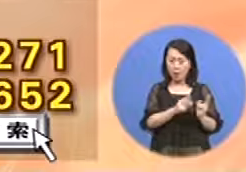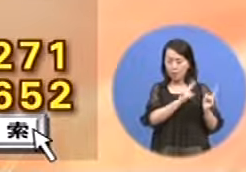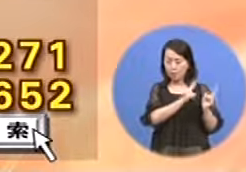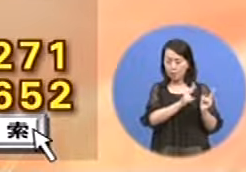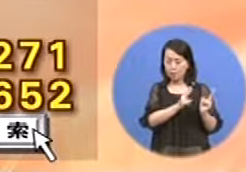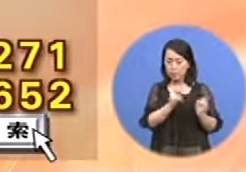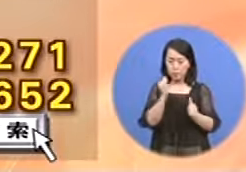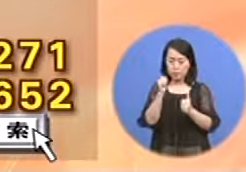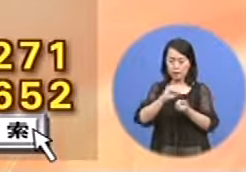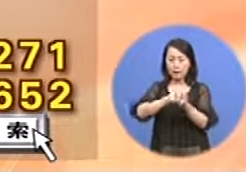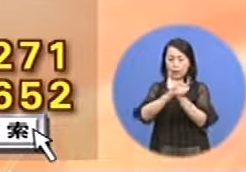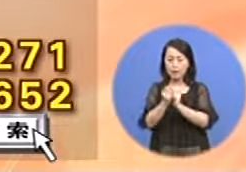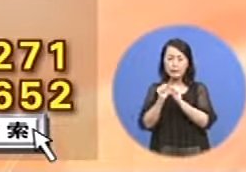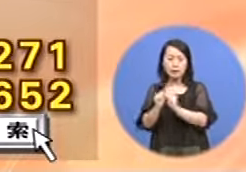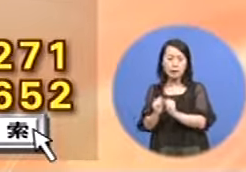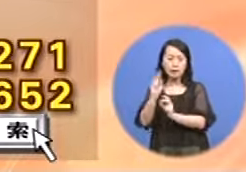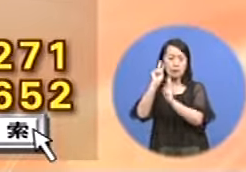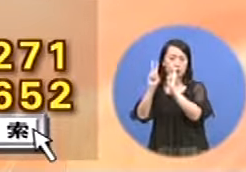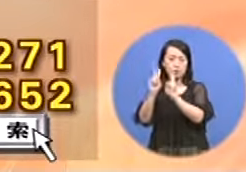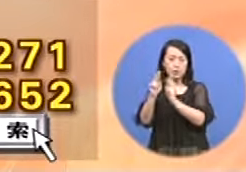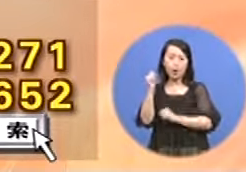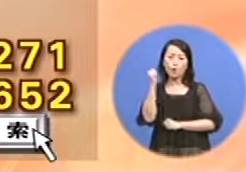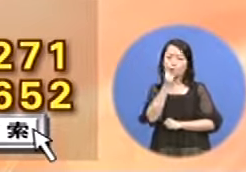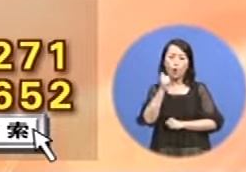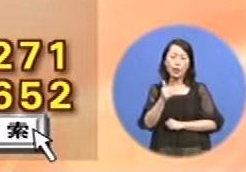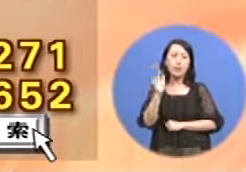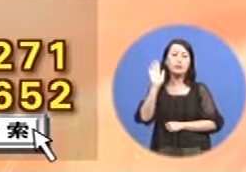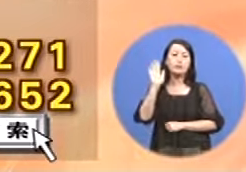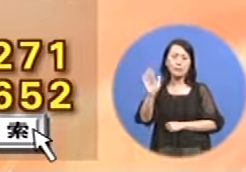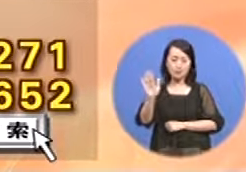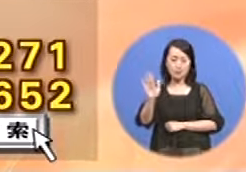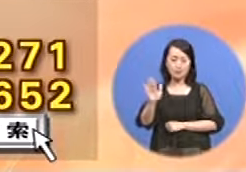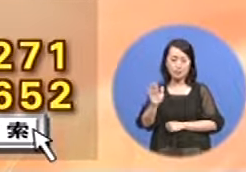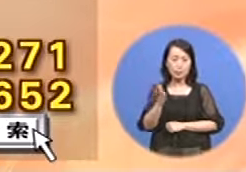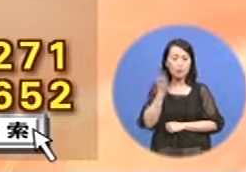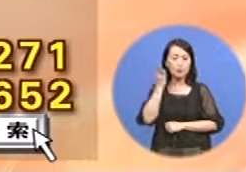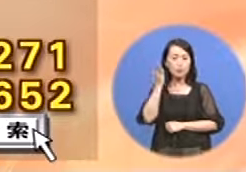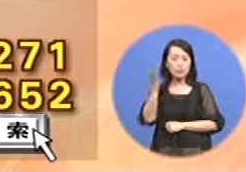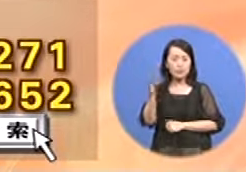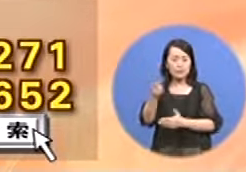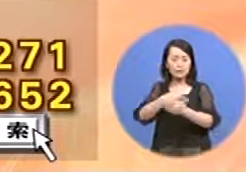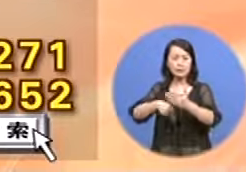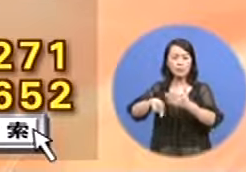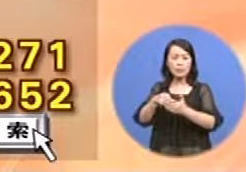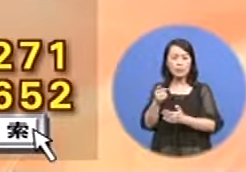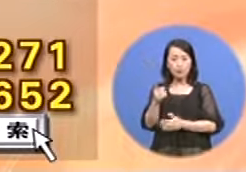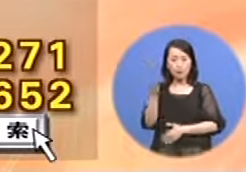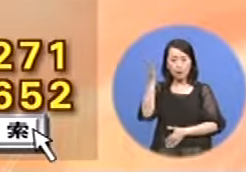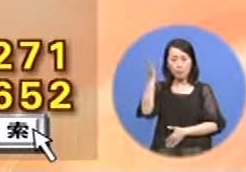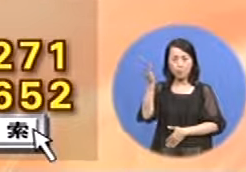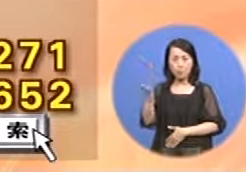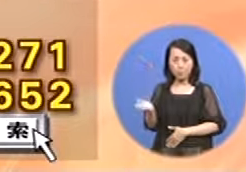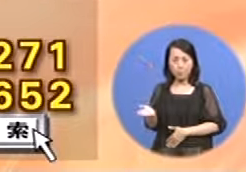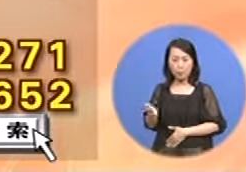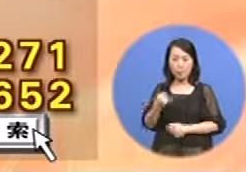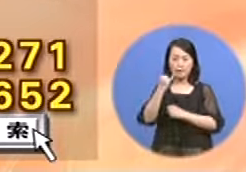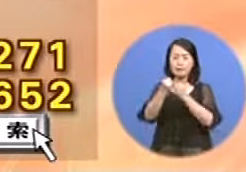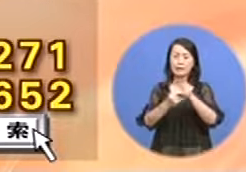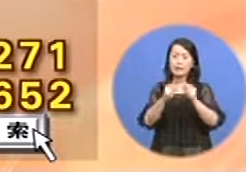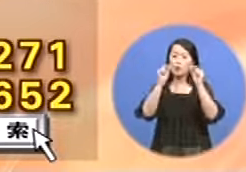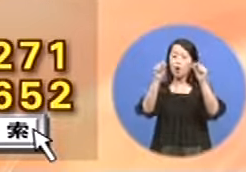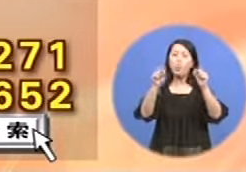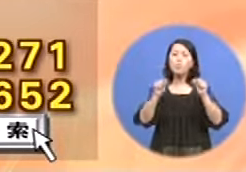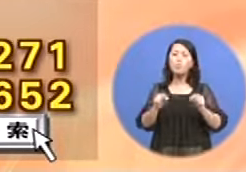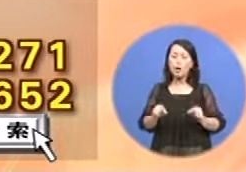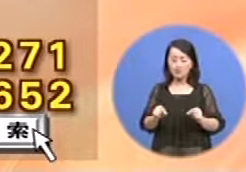事業者を紹介しています。お問い合わせは県庁防災企画課まで。防災和歌山のホームページでも施工事業者を掲